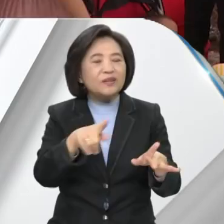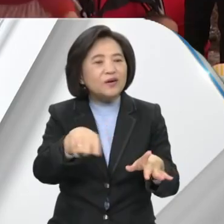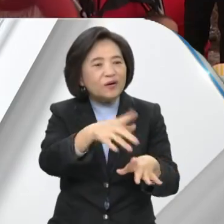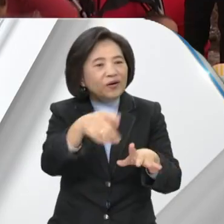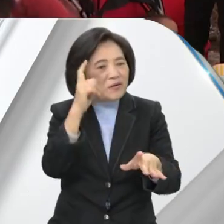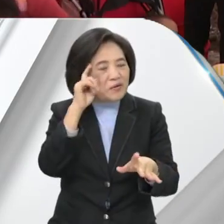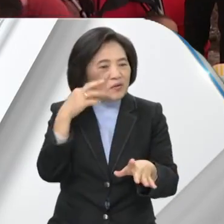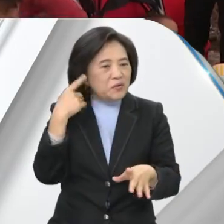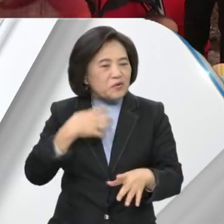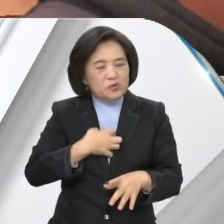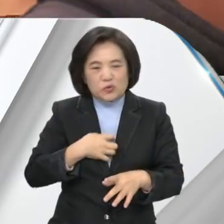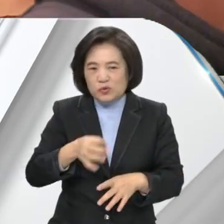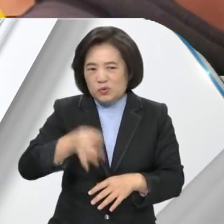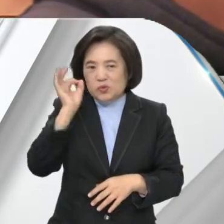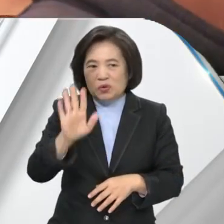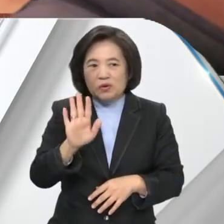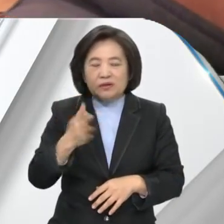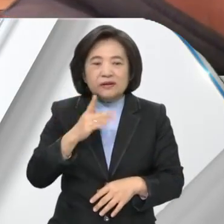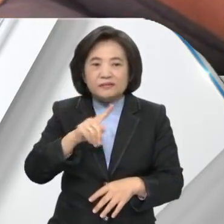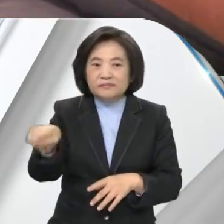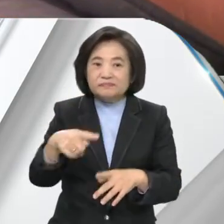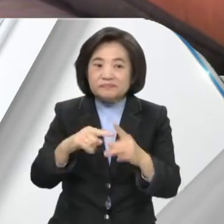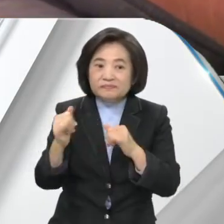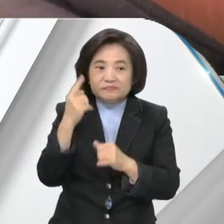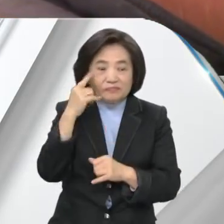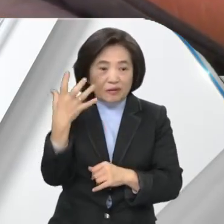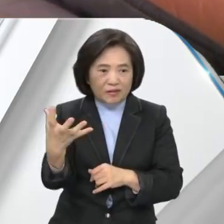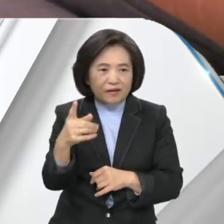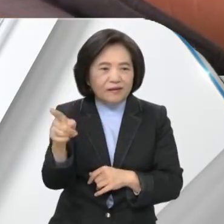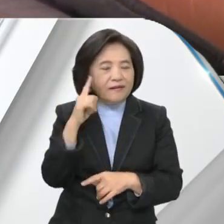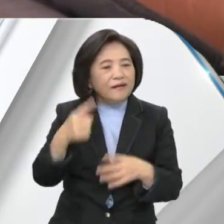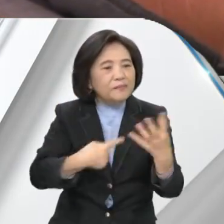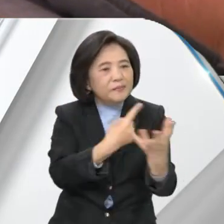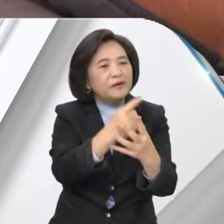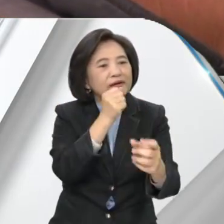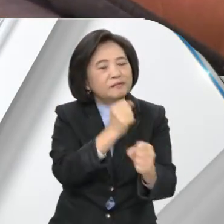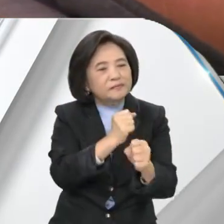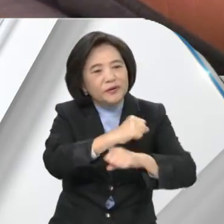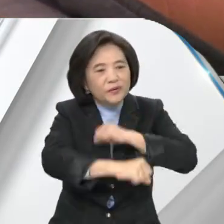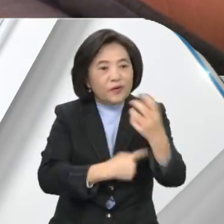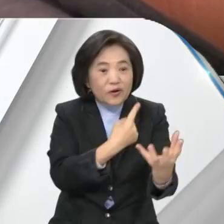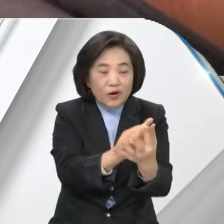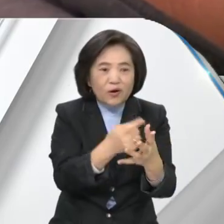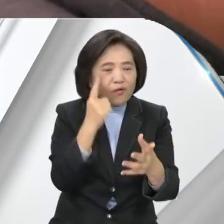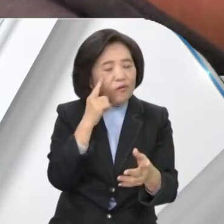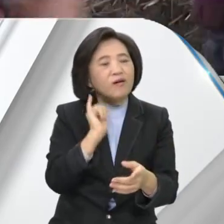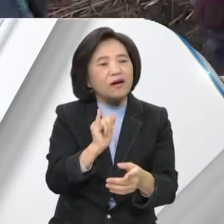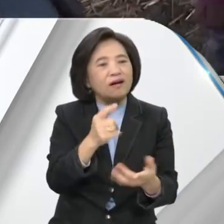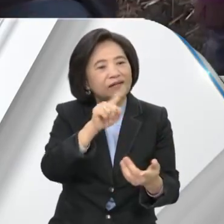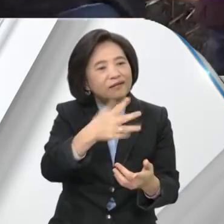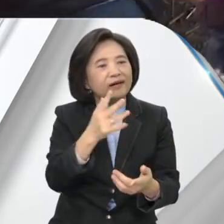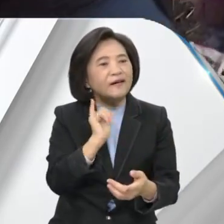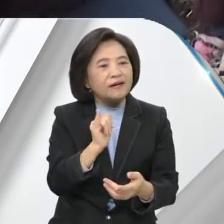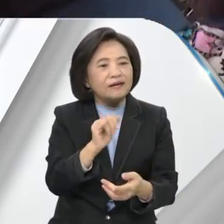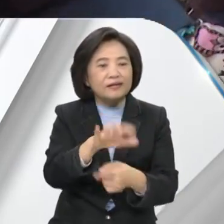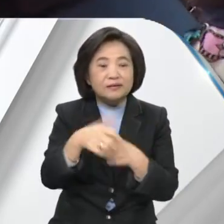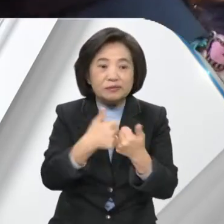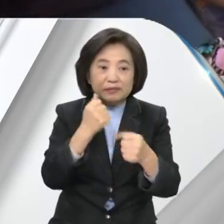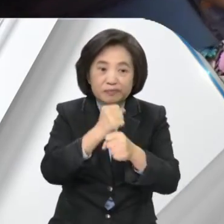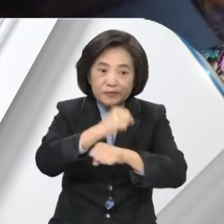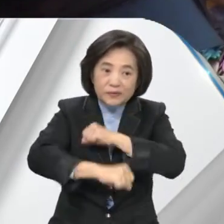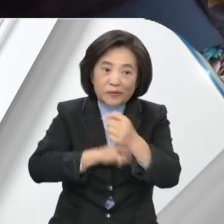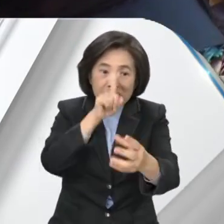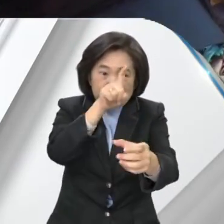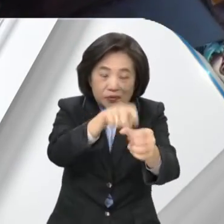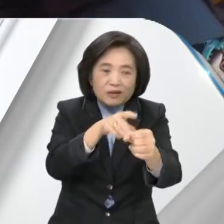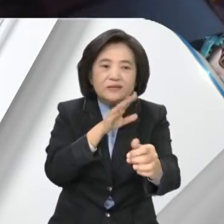众关键费用问题，不过大部分民众拢认为参加发通负担费用合理。另外，农夫也表示，判例发通的目的